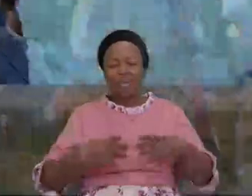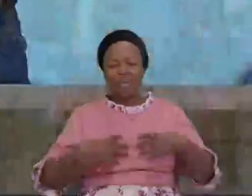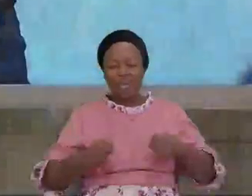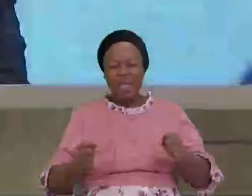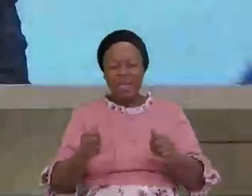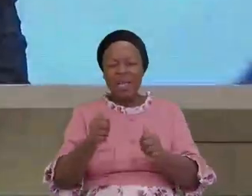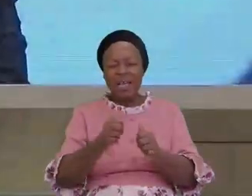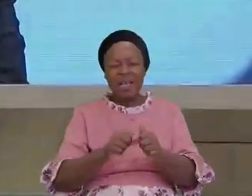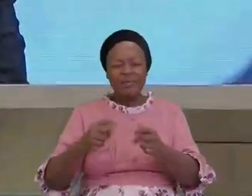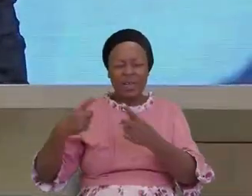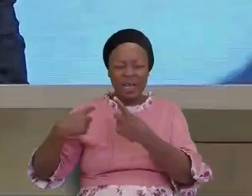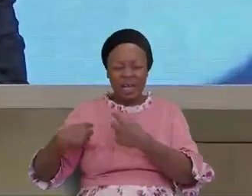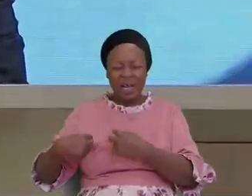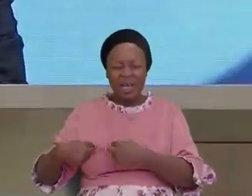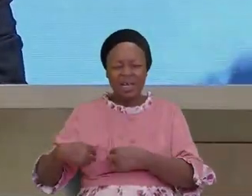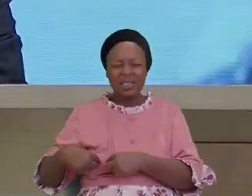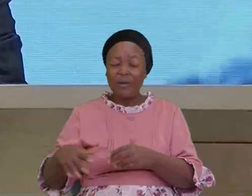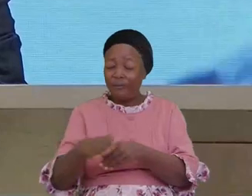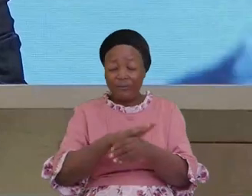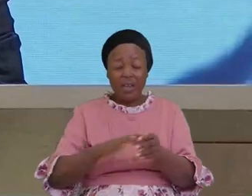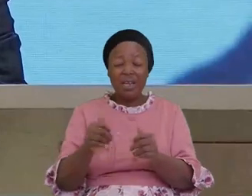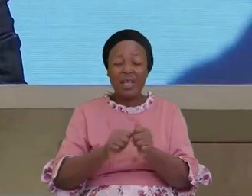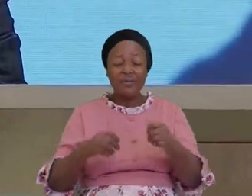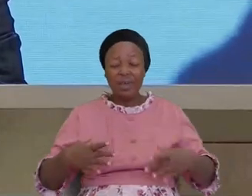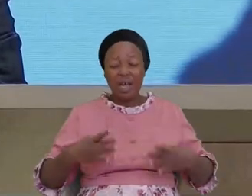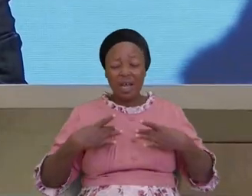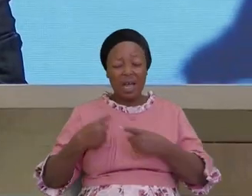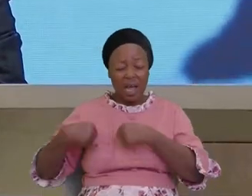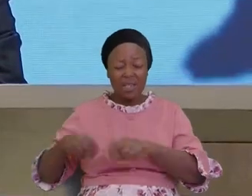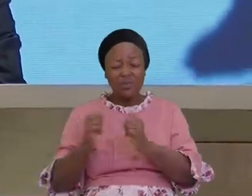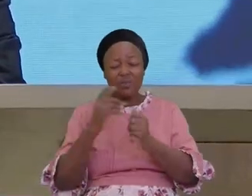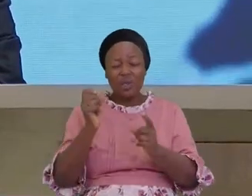Remplis chaque cœur de la parole de puissance.